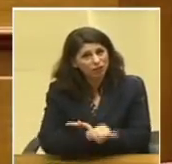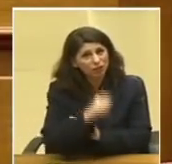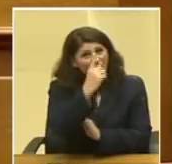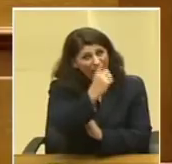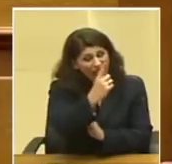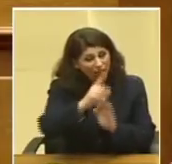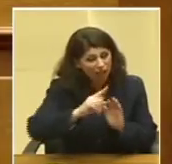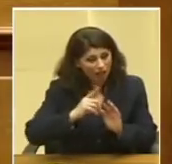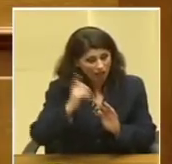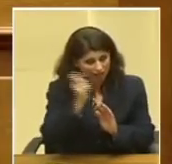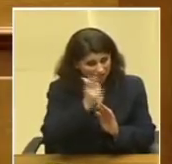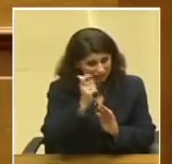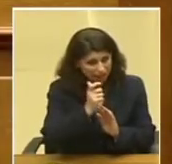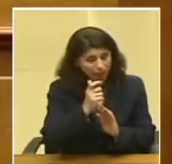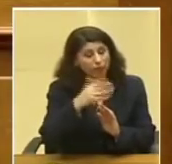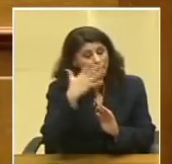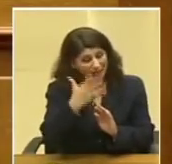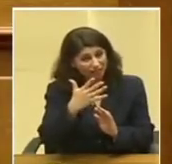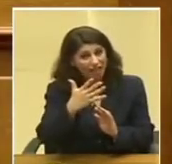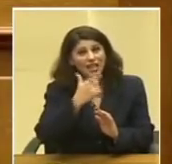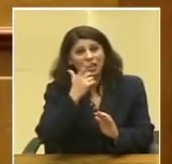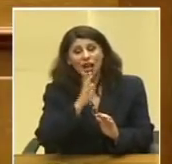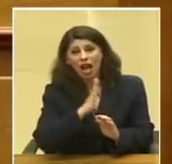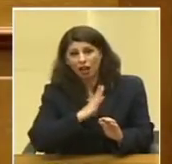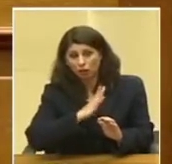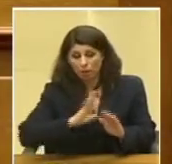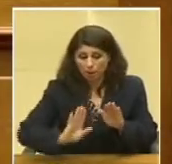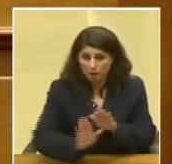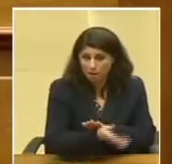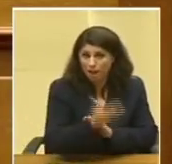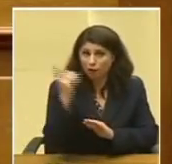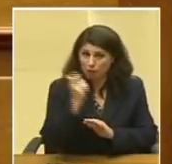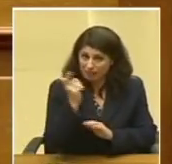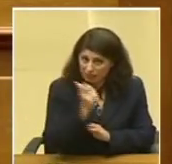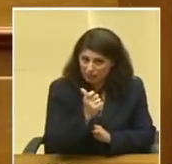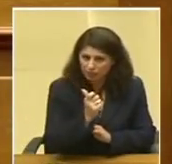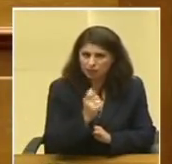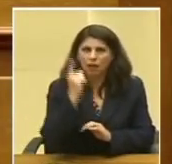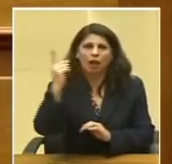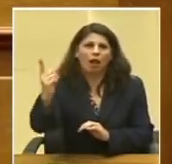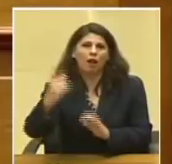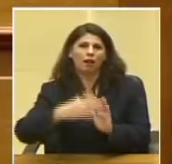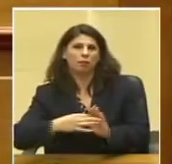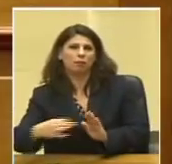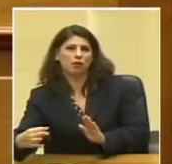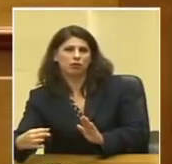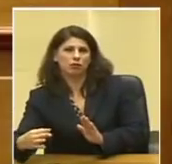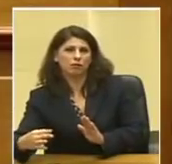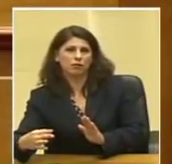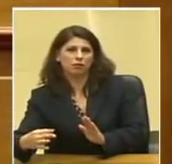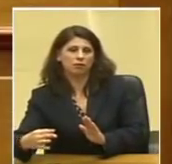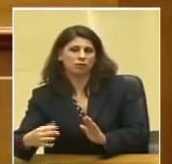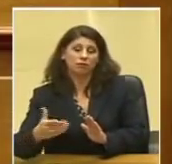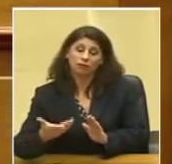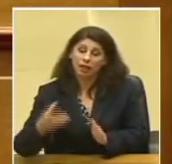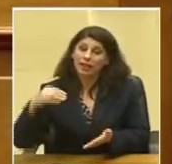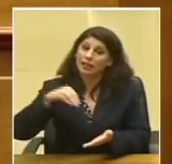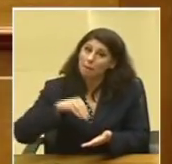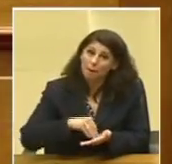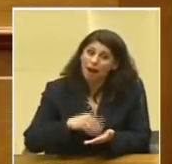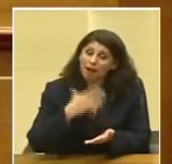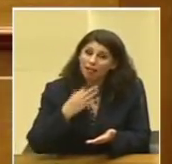Δηλαδή, για κάθε 5 αποχωρήσεις να έχουμε μία πρόσληψη. Και πάλι